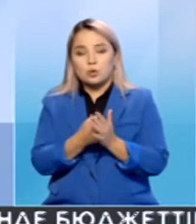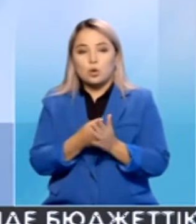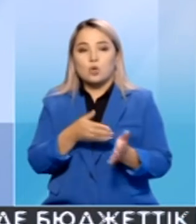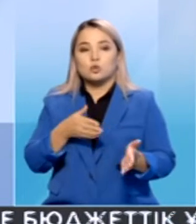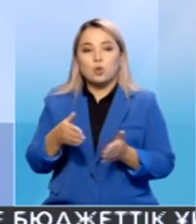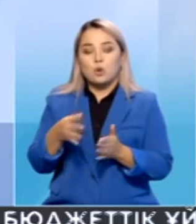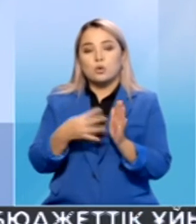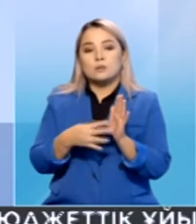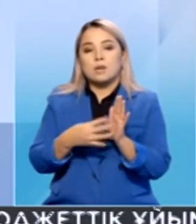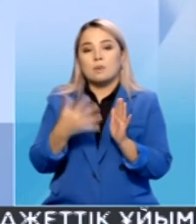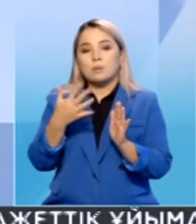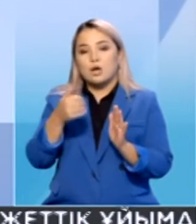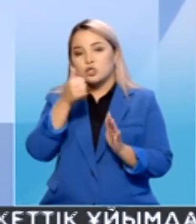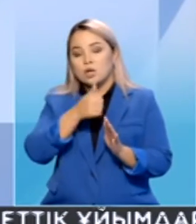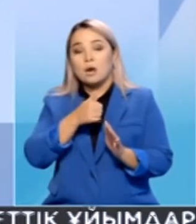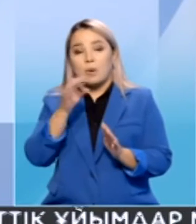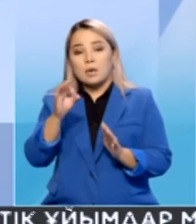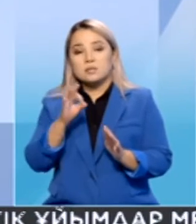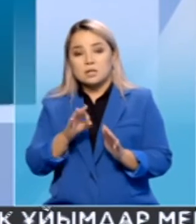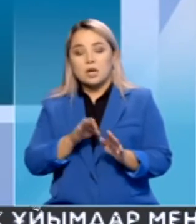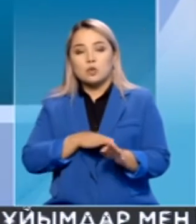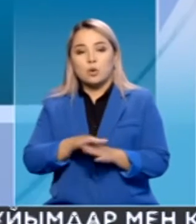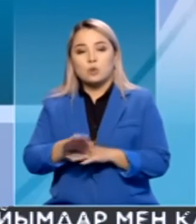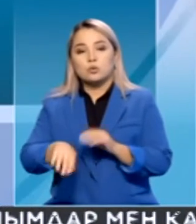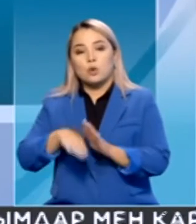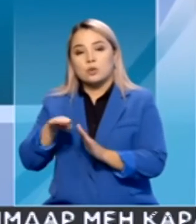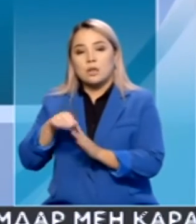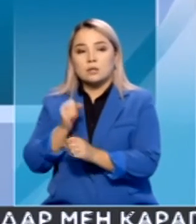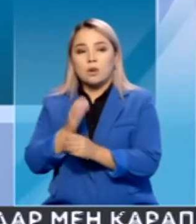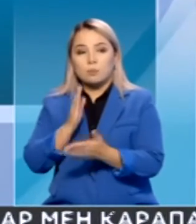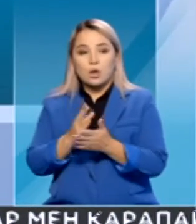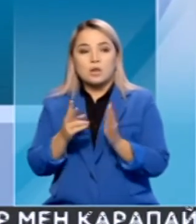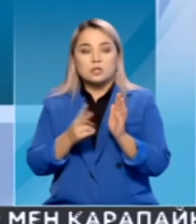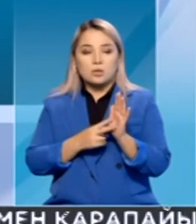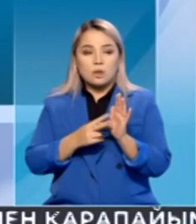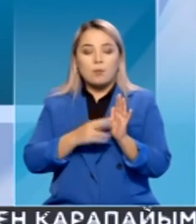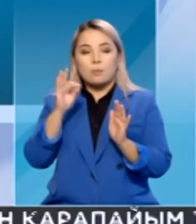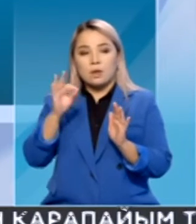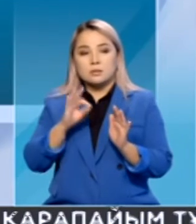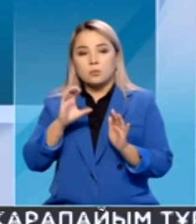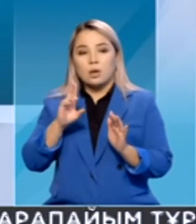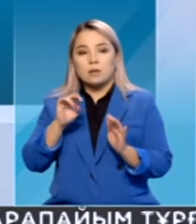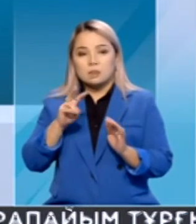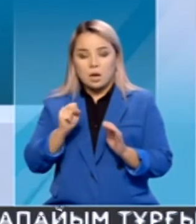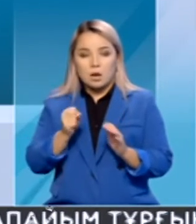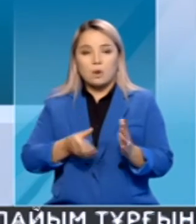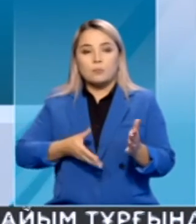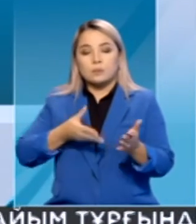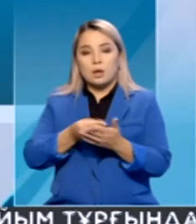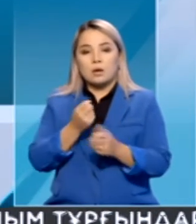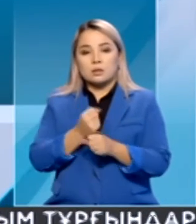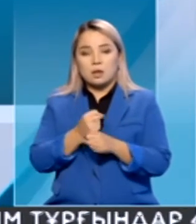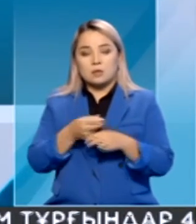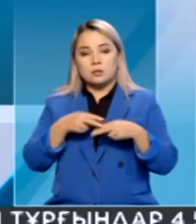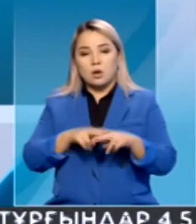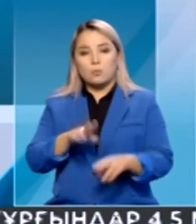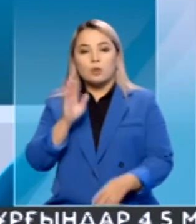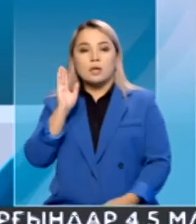жолдардың 95% жақсартылады. Самұрық-қазына қоры пайдасының 7% Қазақстан халқына қорына аударады.